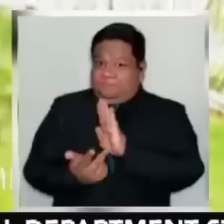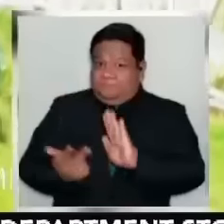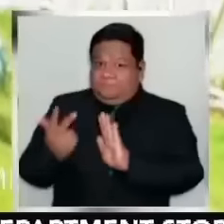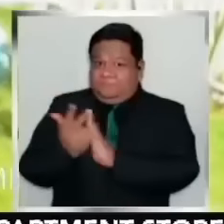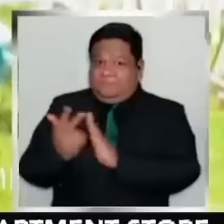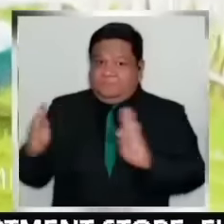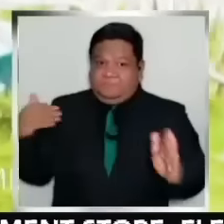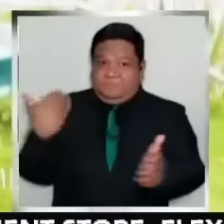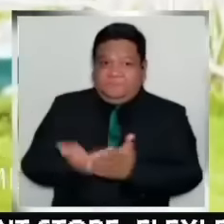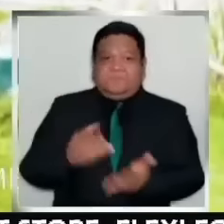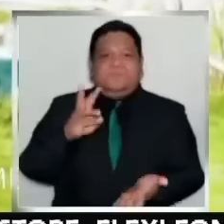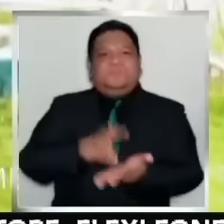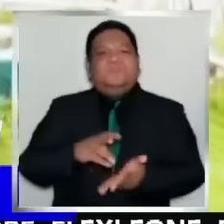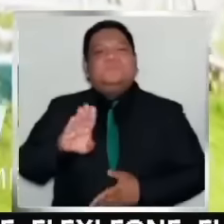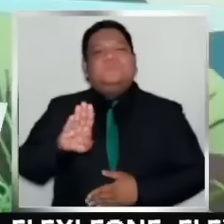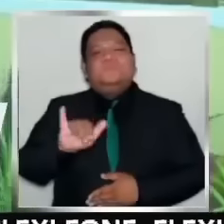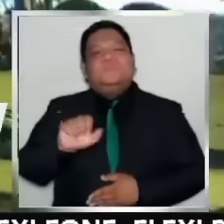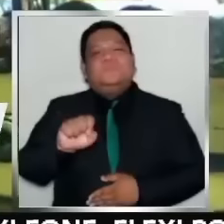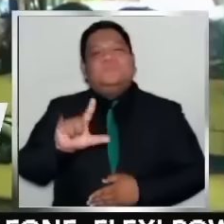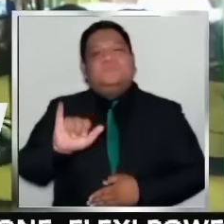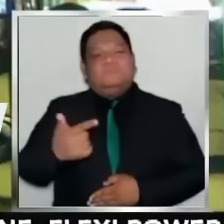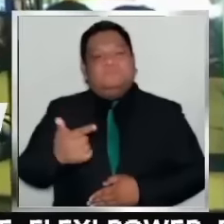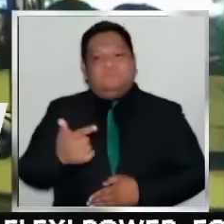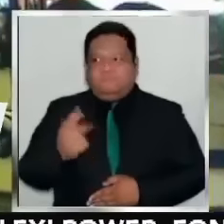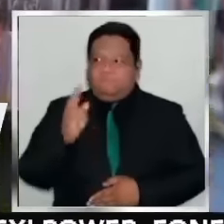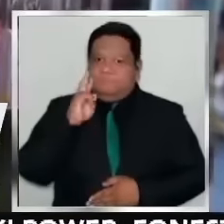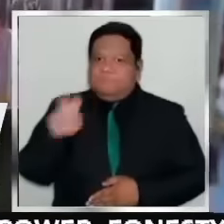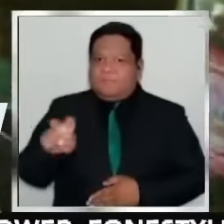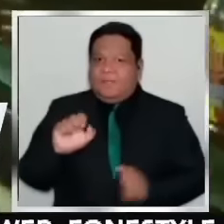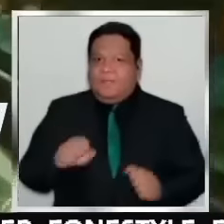May nakita na ako agad na souvenir shop.